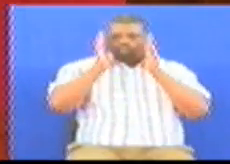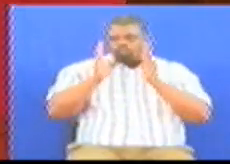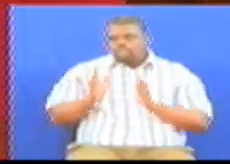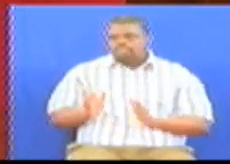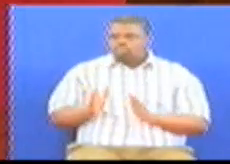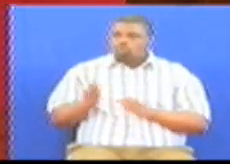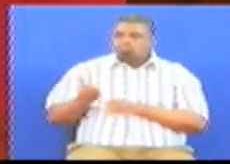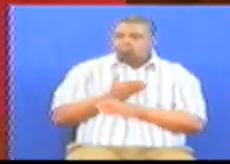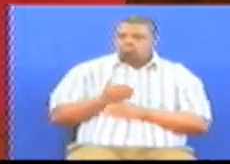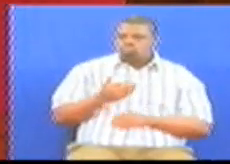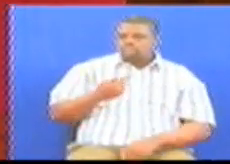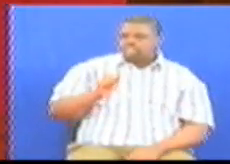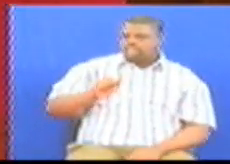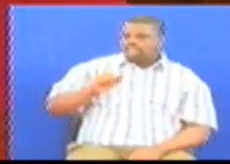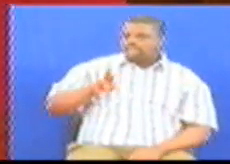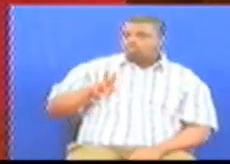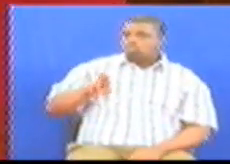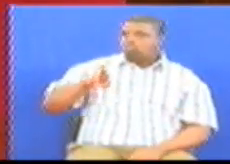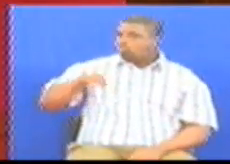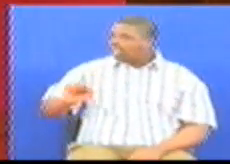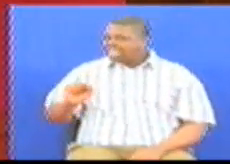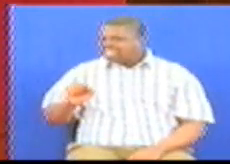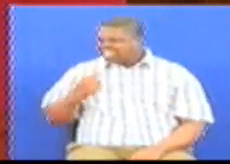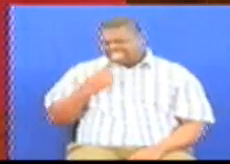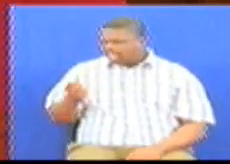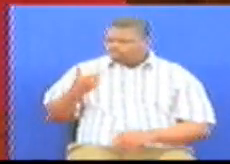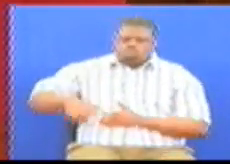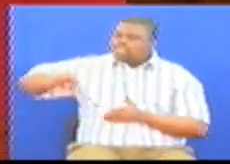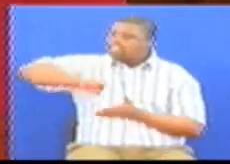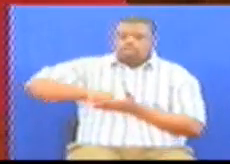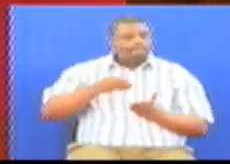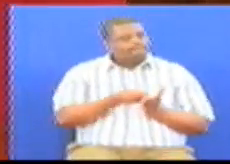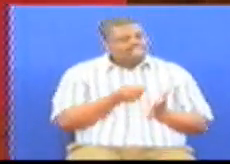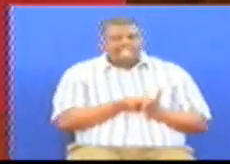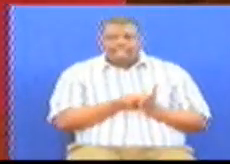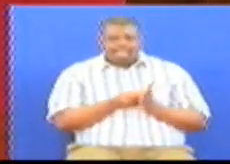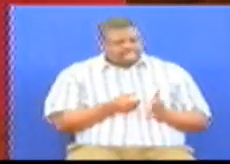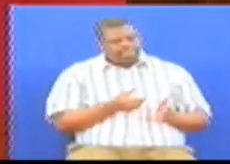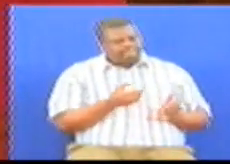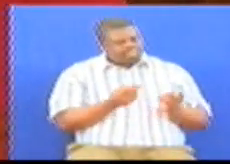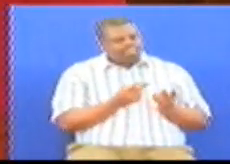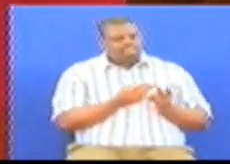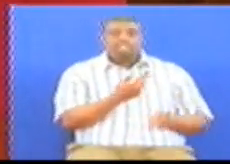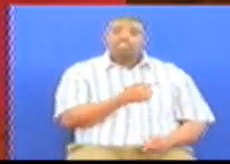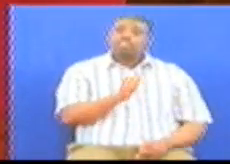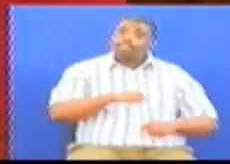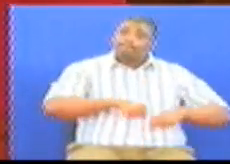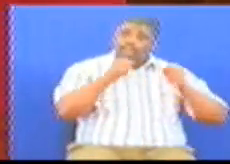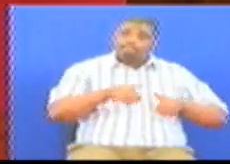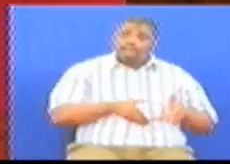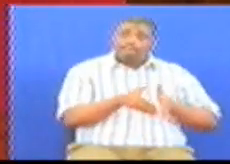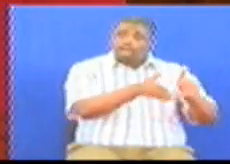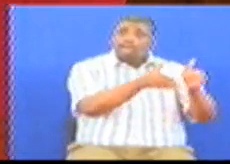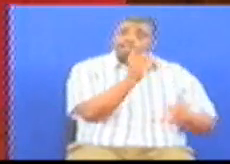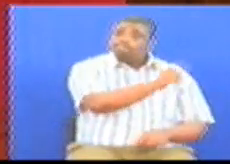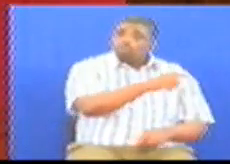Tarula. Tarula mimi siseme habari ya kuongezewa pesa. Maana hata town road wana mabarabara vile vile nao imeharibika. Mvua haikunyesha upande wa Tarula